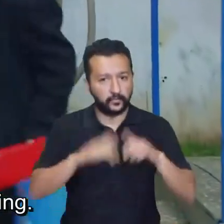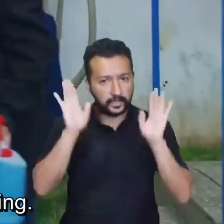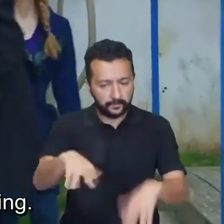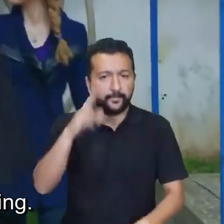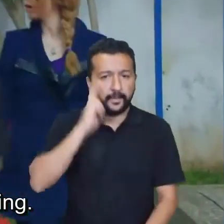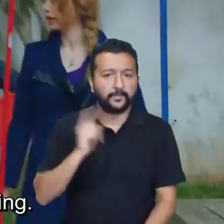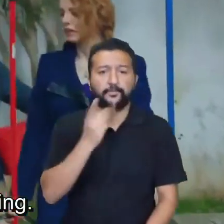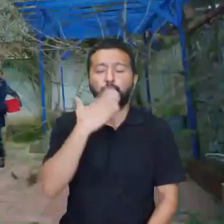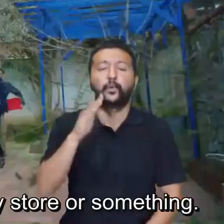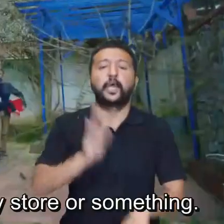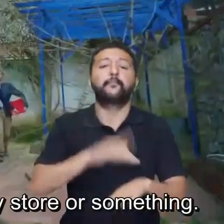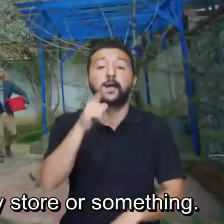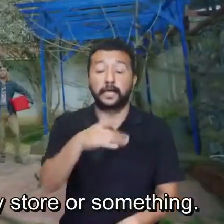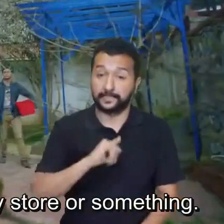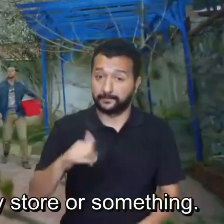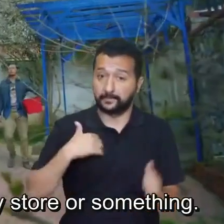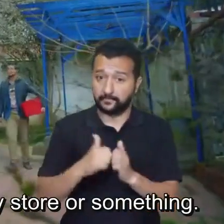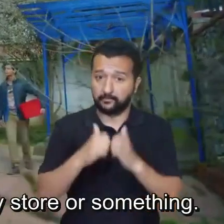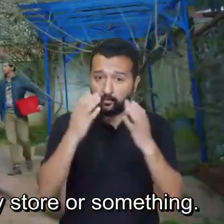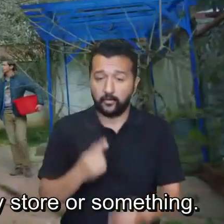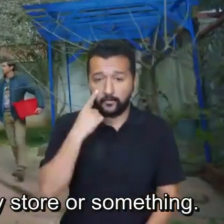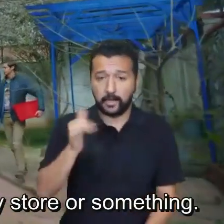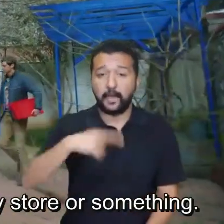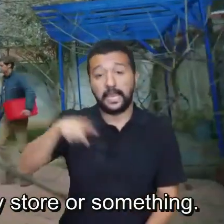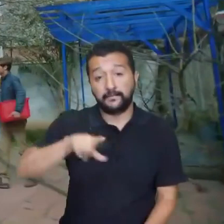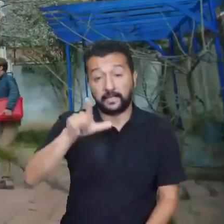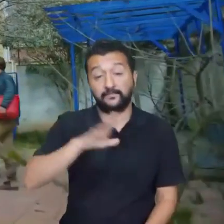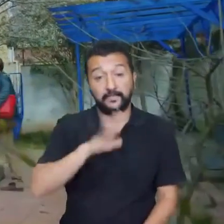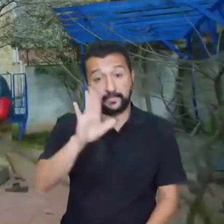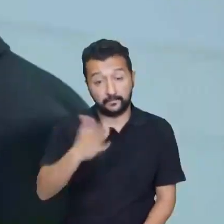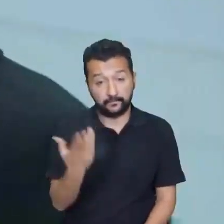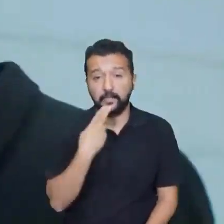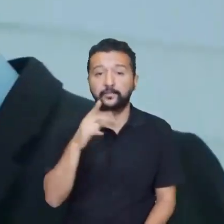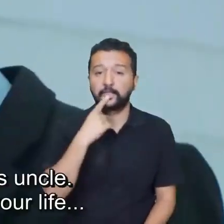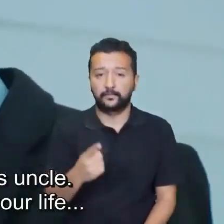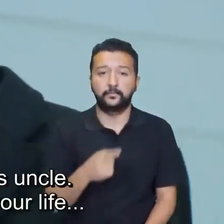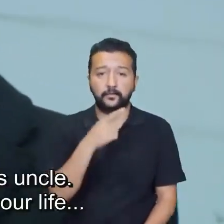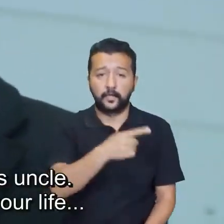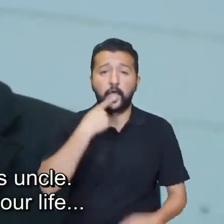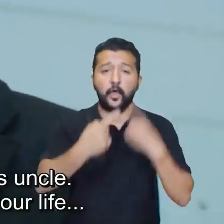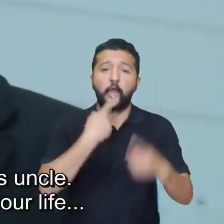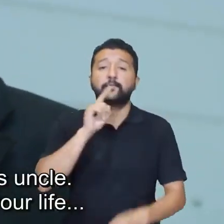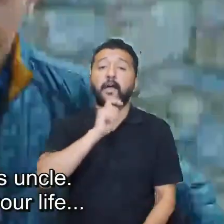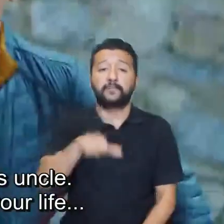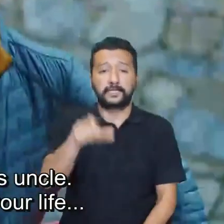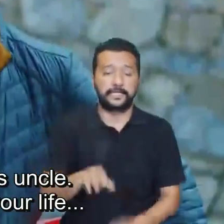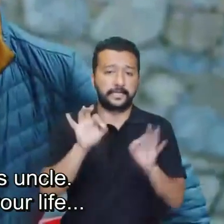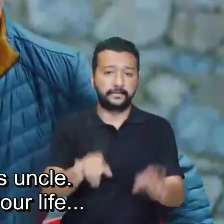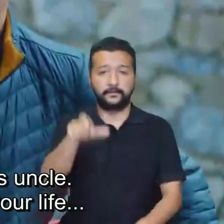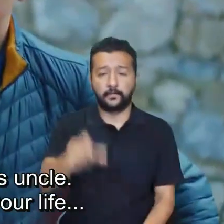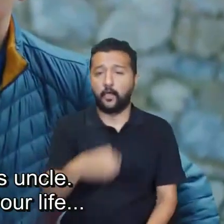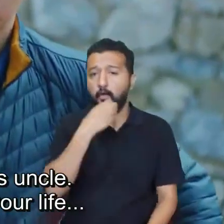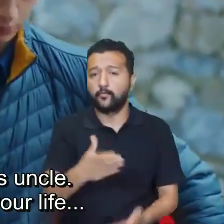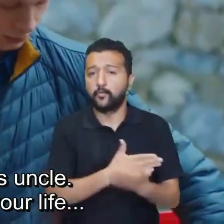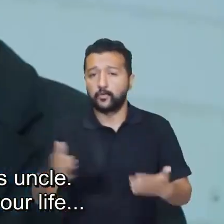tamam temizlik falan yapma. Ama yanımızda dur, ne bileyim bakkala falan gitmen gerekir, tamam mı ablacığım? Konuşma be amca sakılıklı.